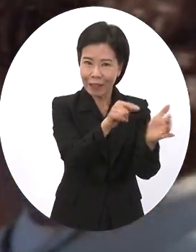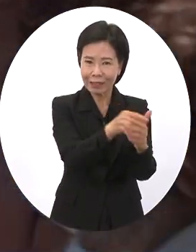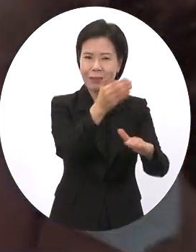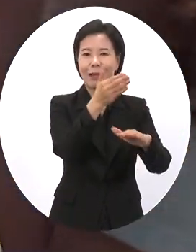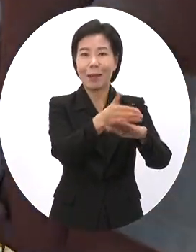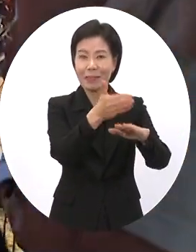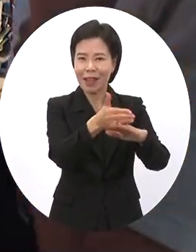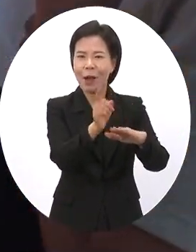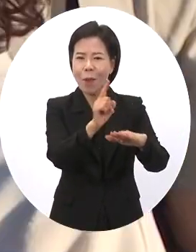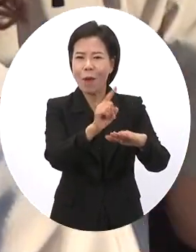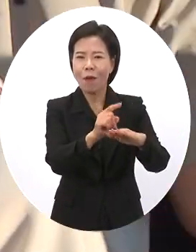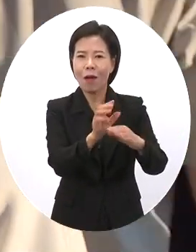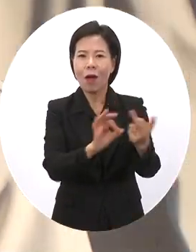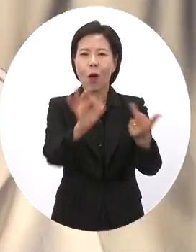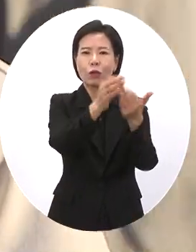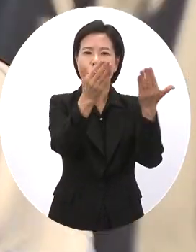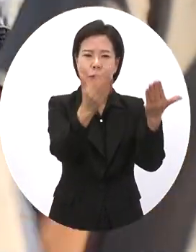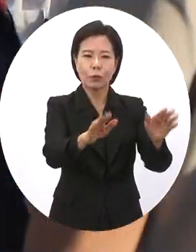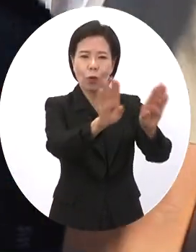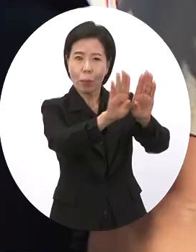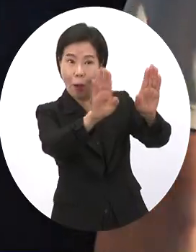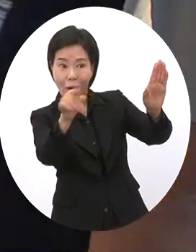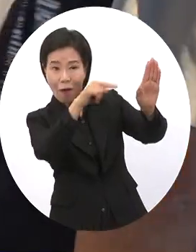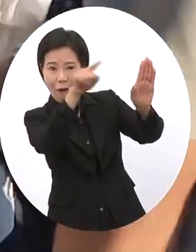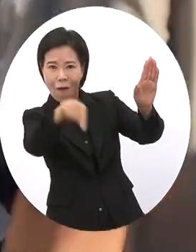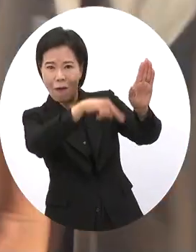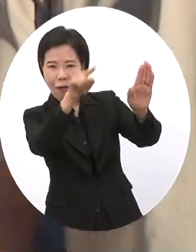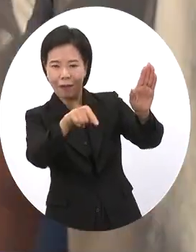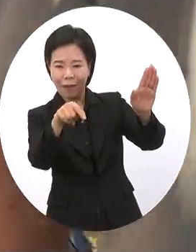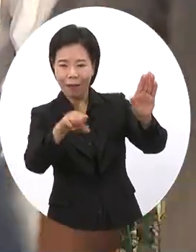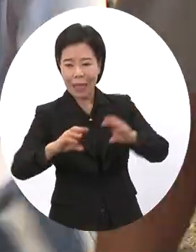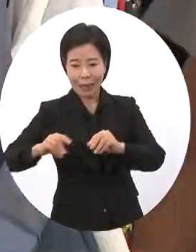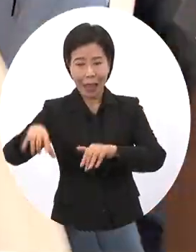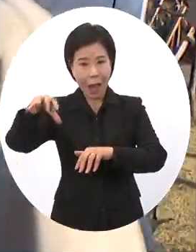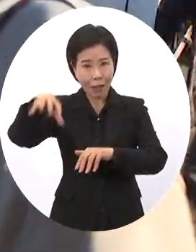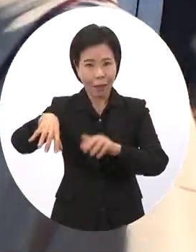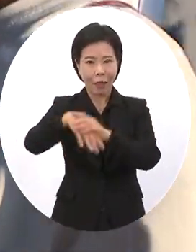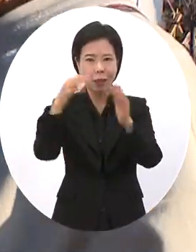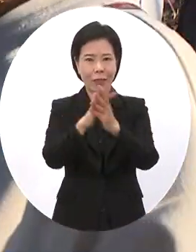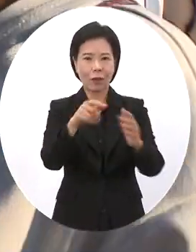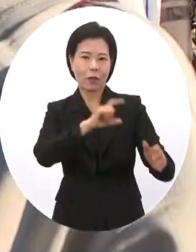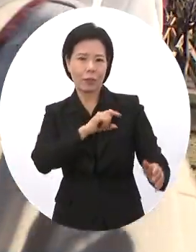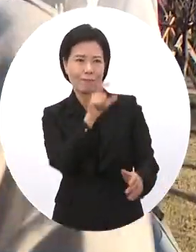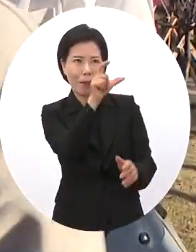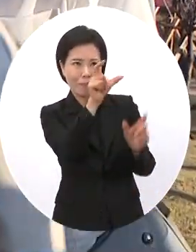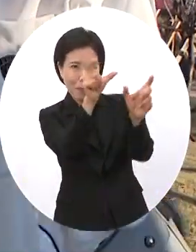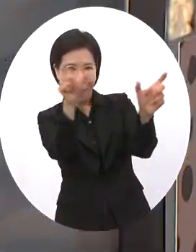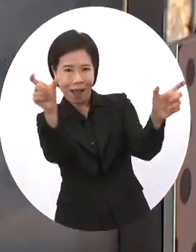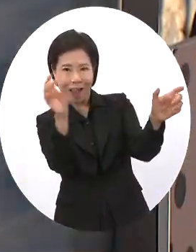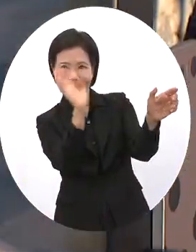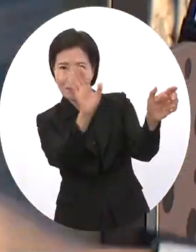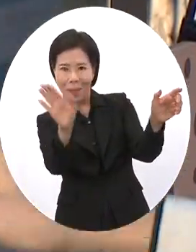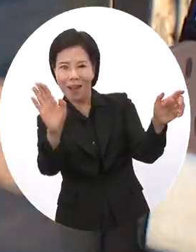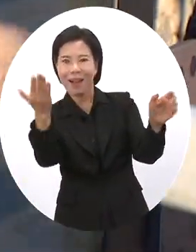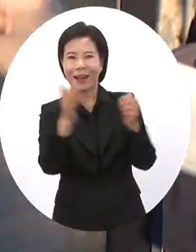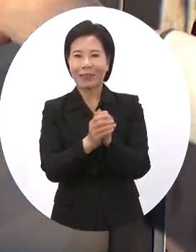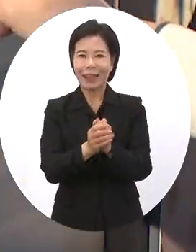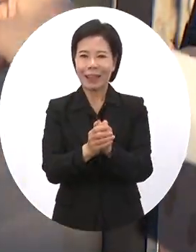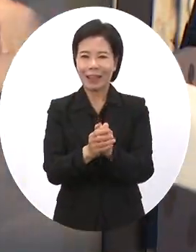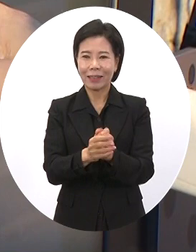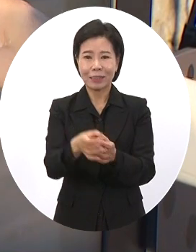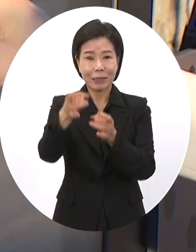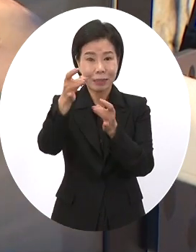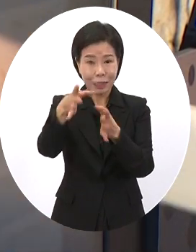기부자들에게는 감사의 뜻으로 오름 쉼터 외벽과 반려견 놀이터 부지에 기부장 명판을 설치합니다.